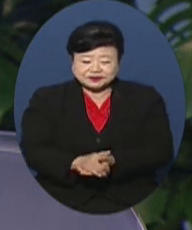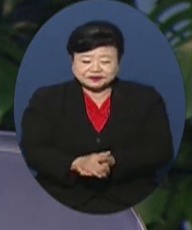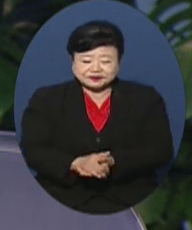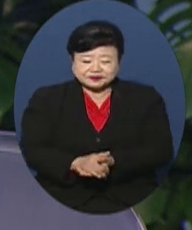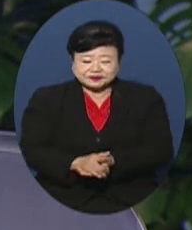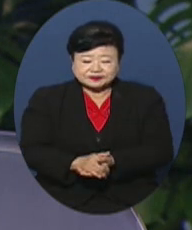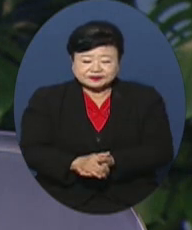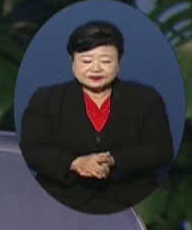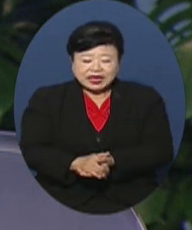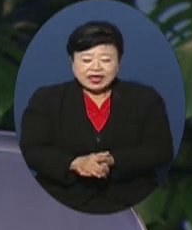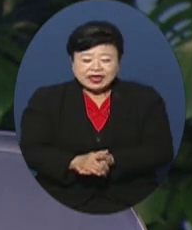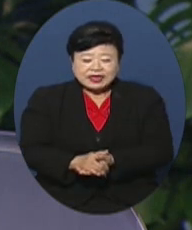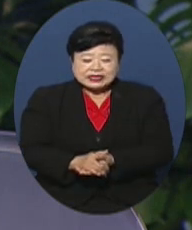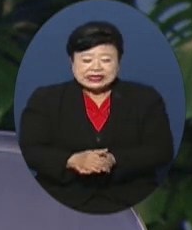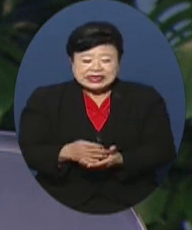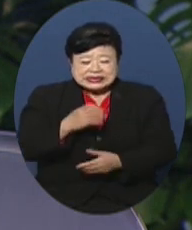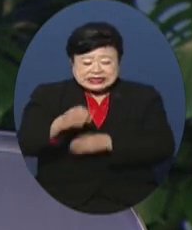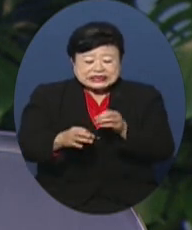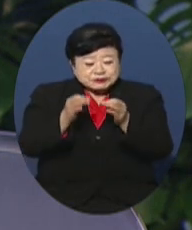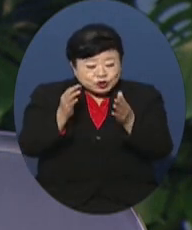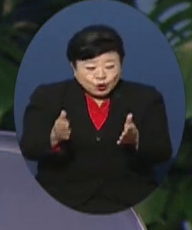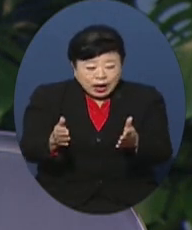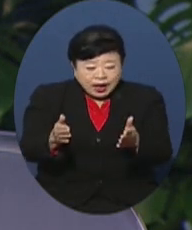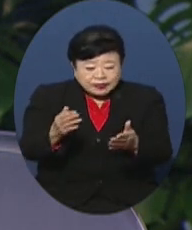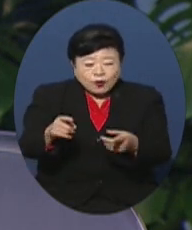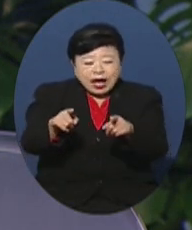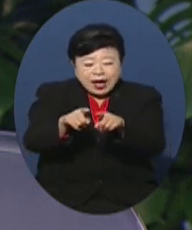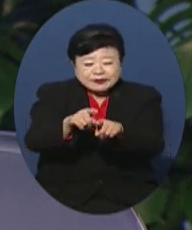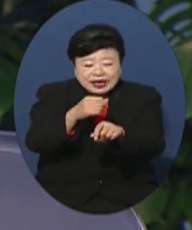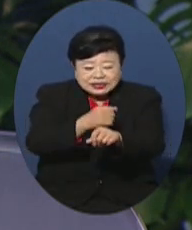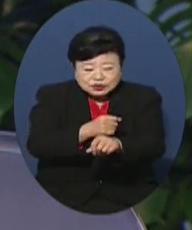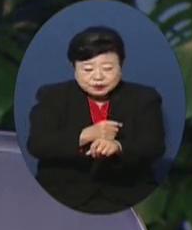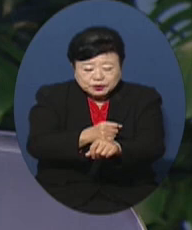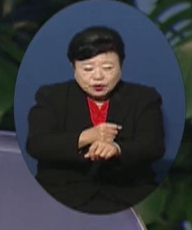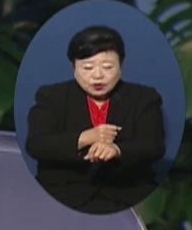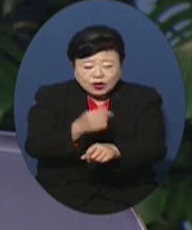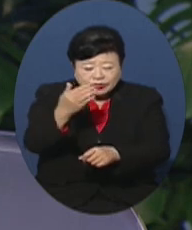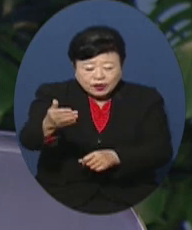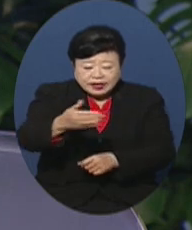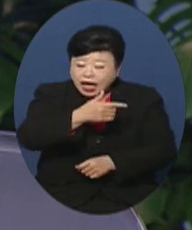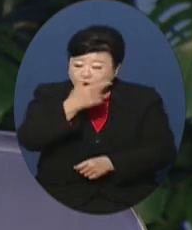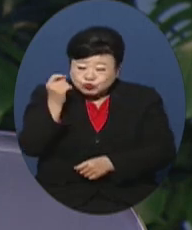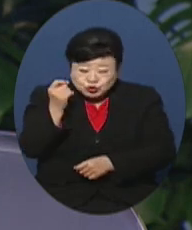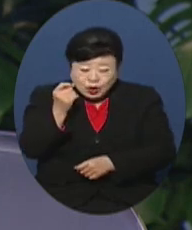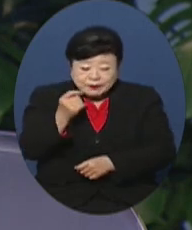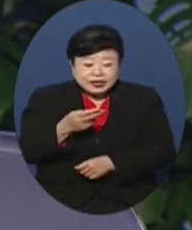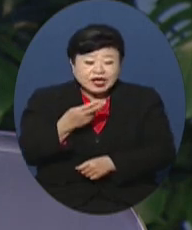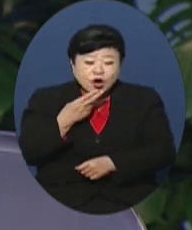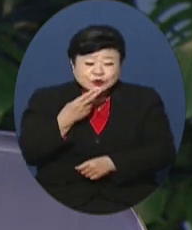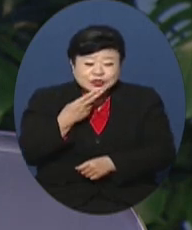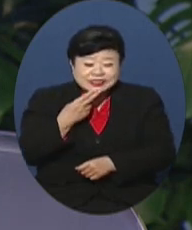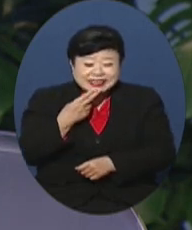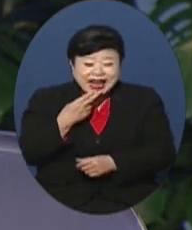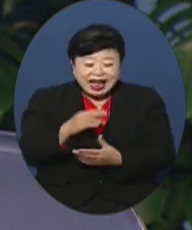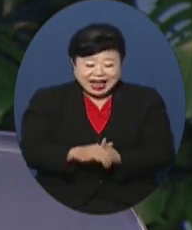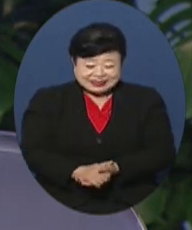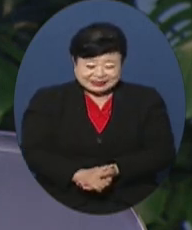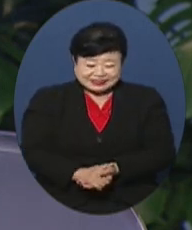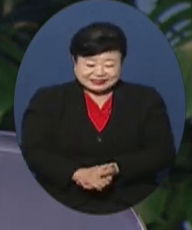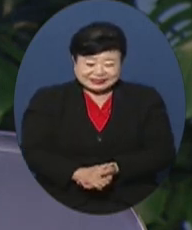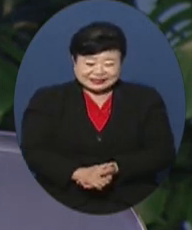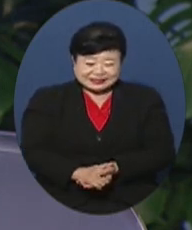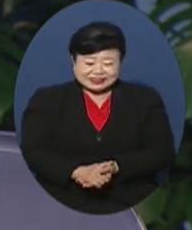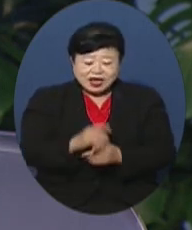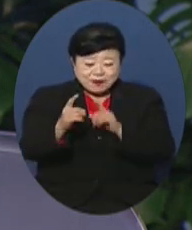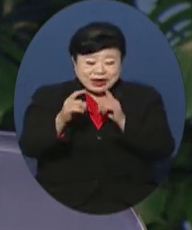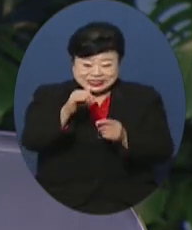야훼께서 이 40년 동안 너와 함께 하셨으므로 내게 부족함이